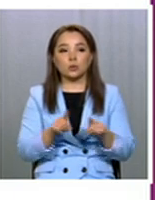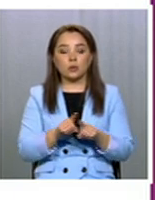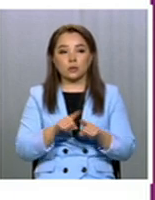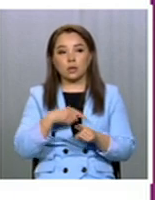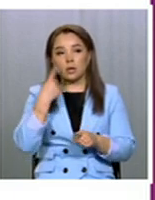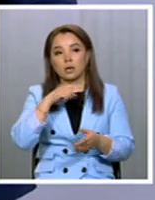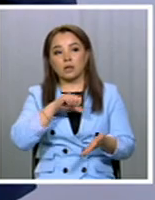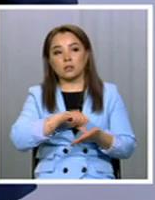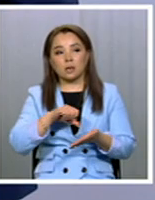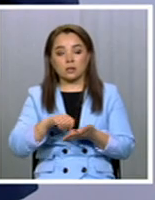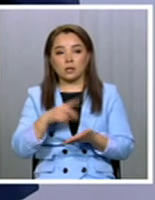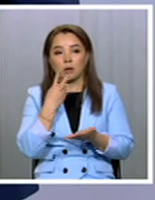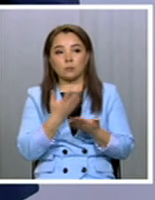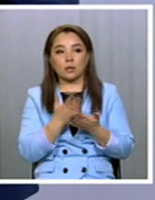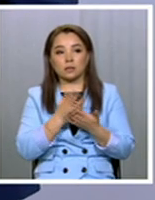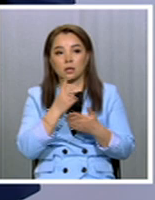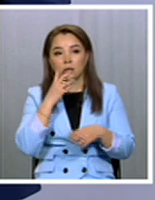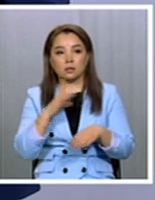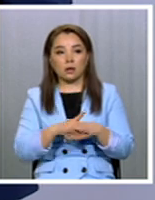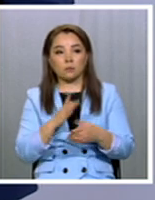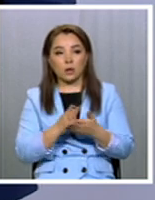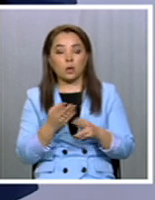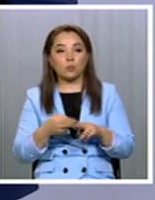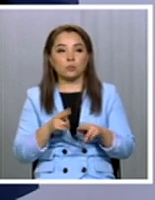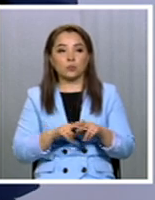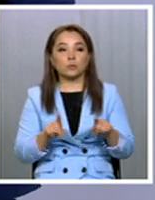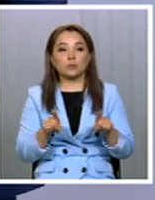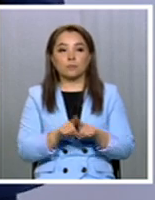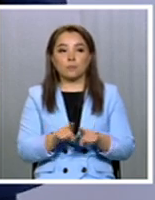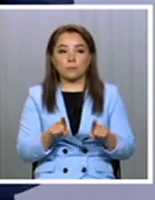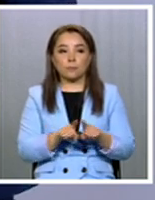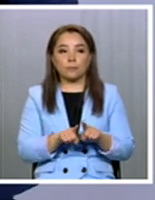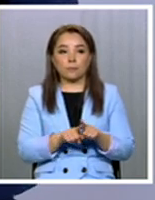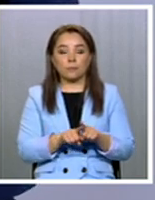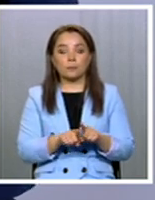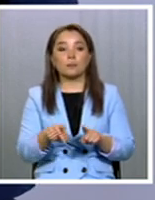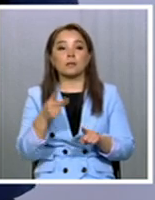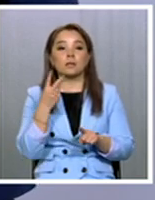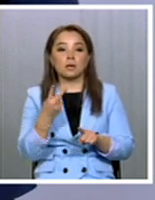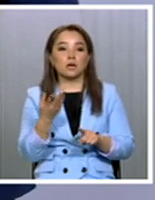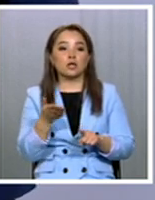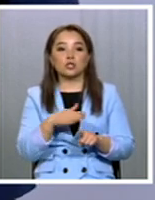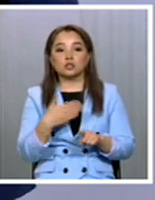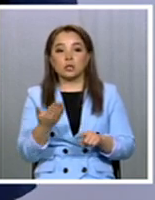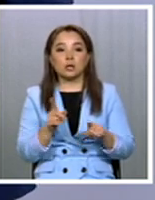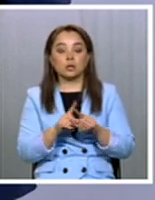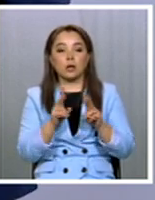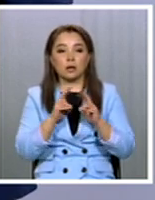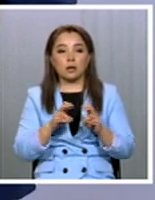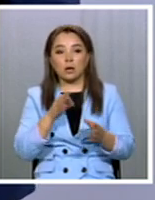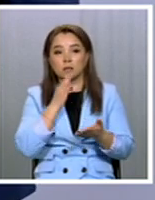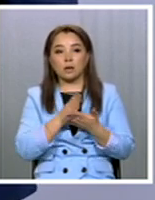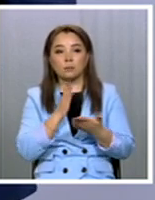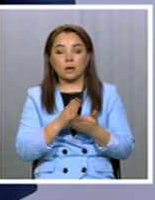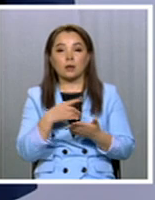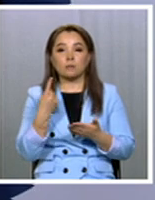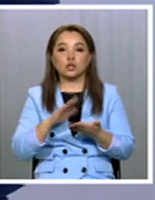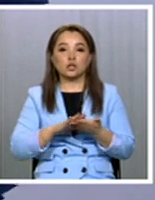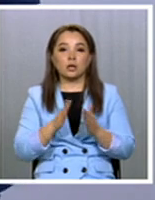үдерістер байқалды. Бұл жерден екі жағын қарастыруға болады. Бір